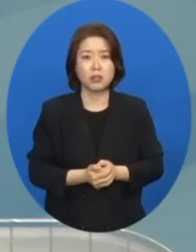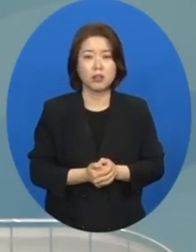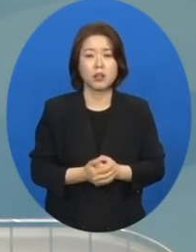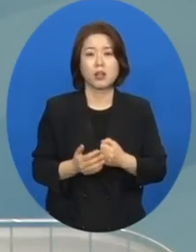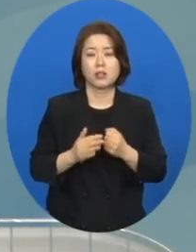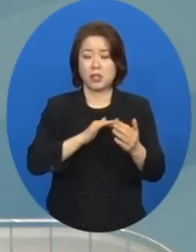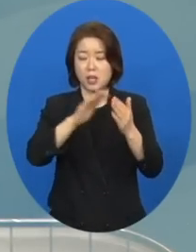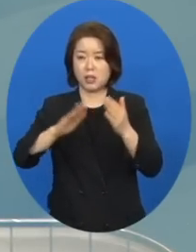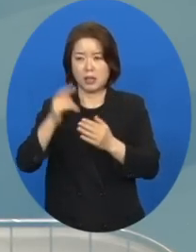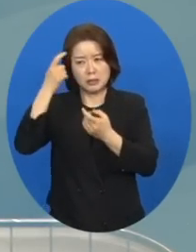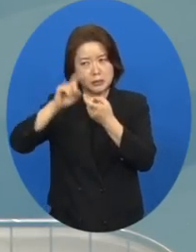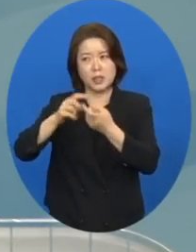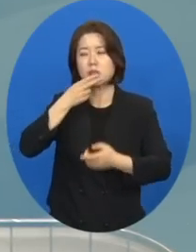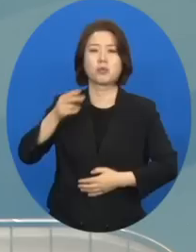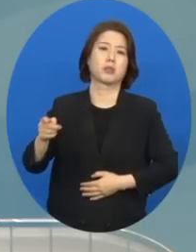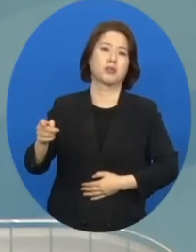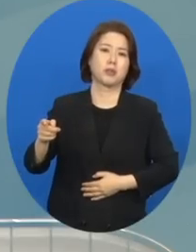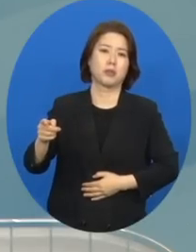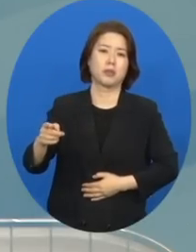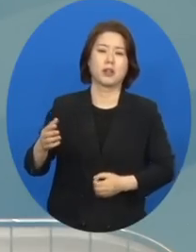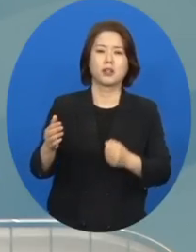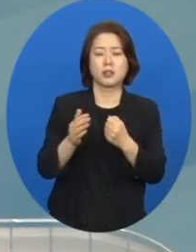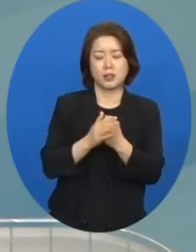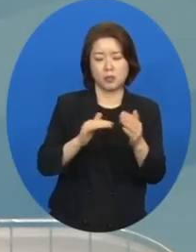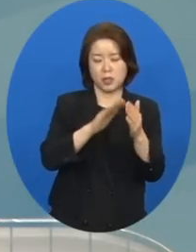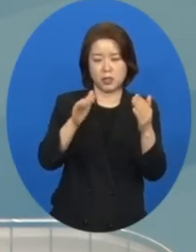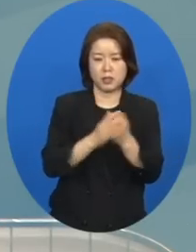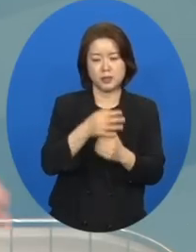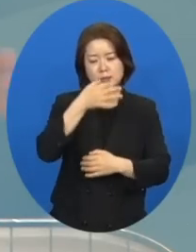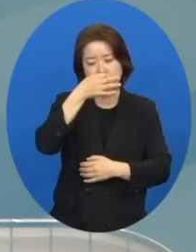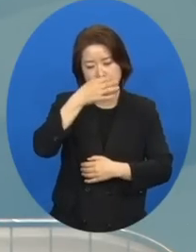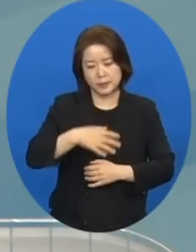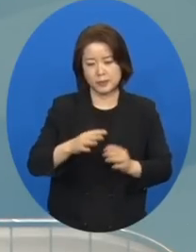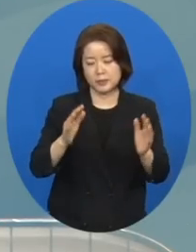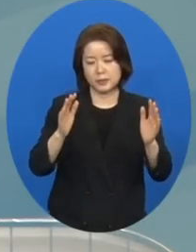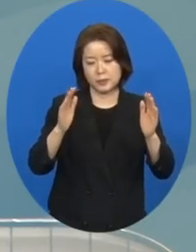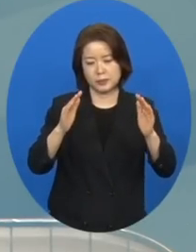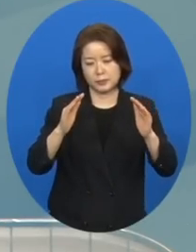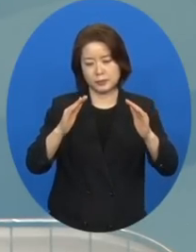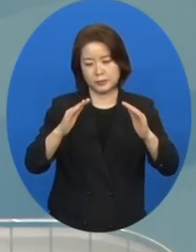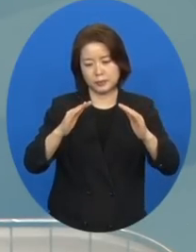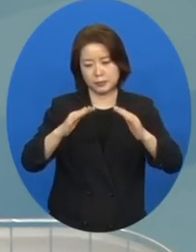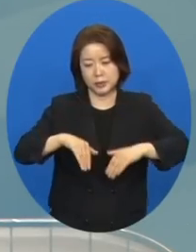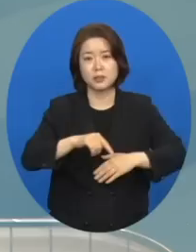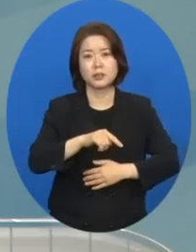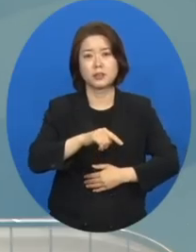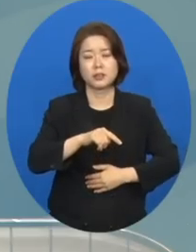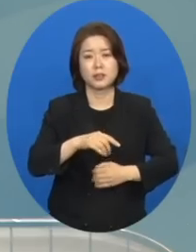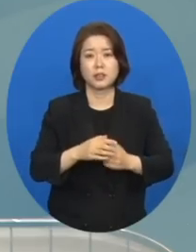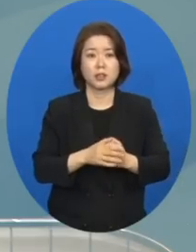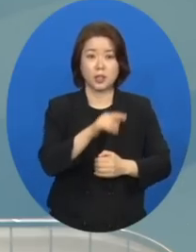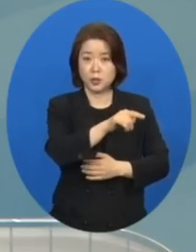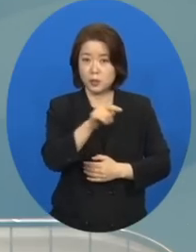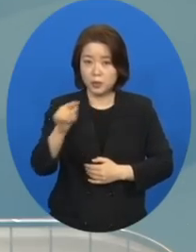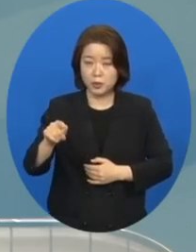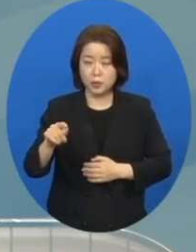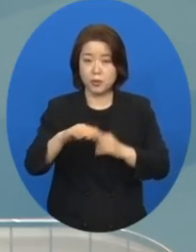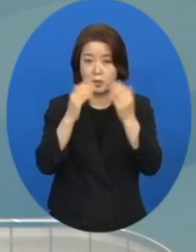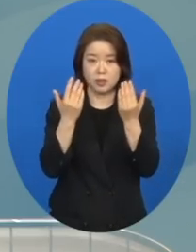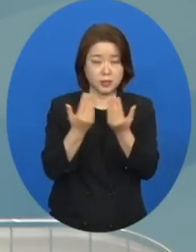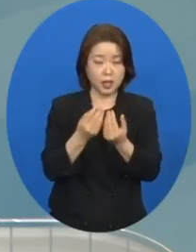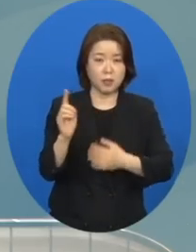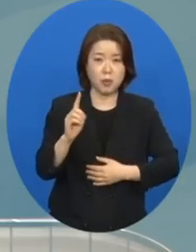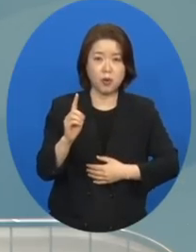관심이 없는 것 같아 그러니까 가정은 점점 힘들어 가는 겁니다 이 두 k 스타 뭐죠 도둑에게 마음을 빼앗긴